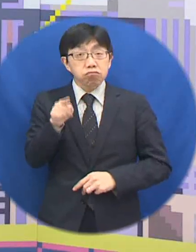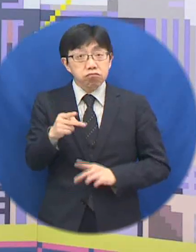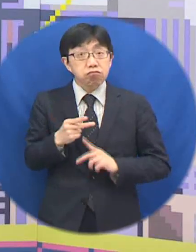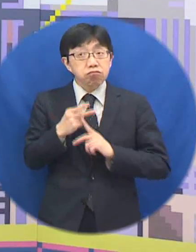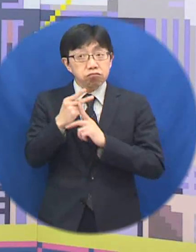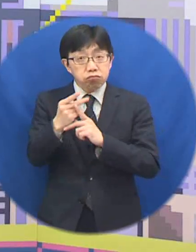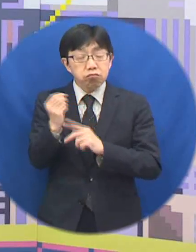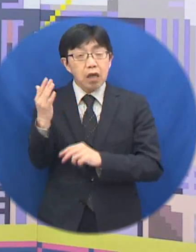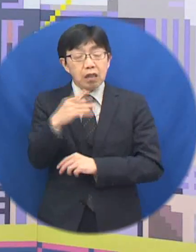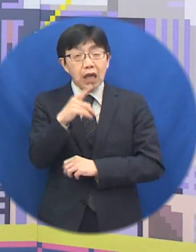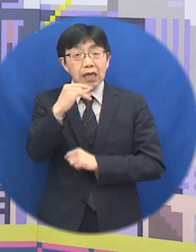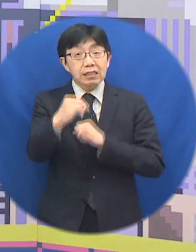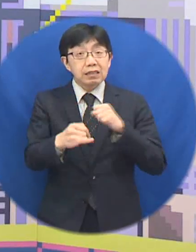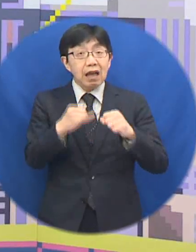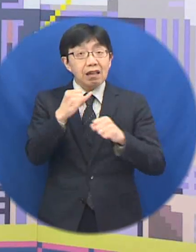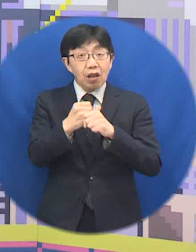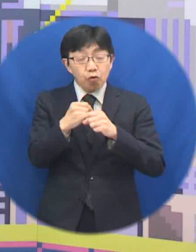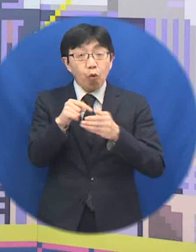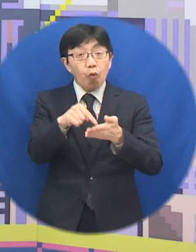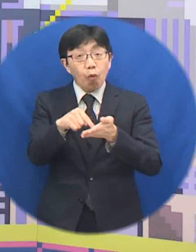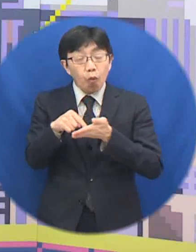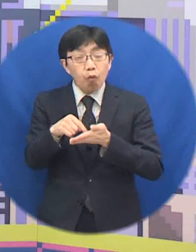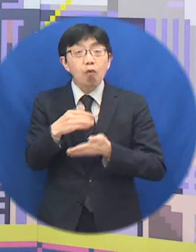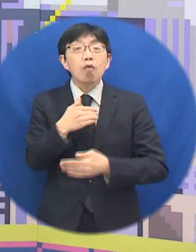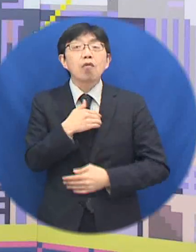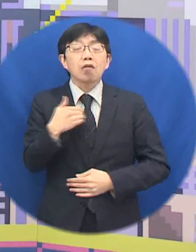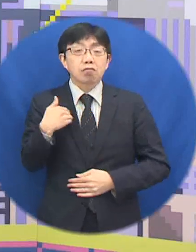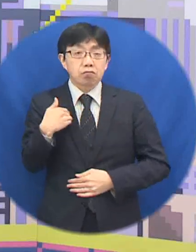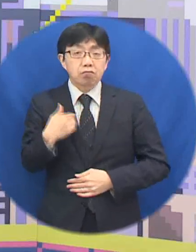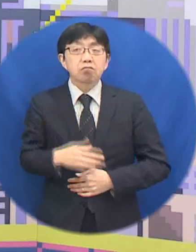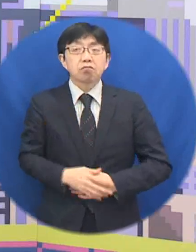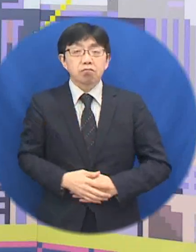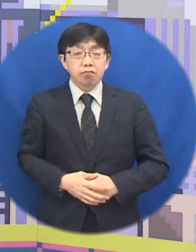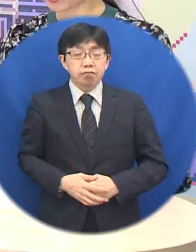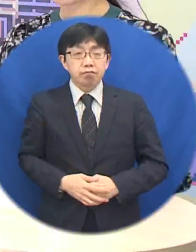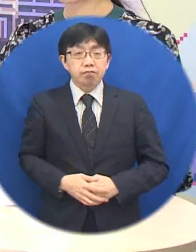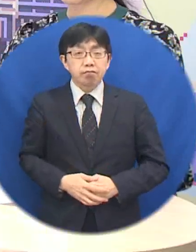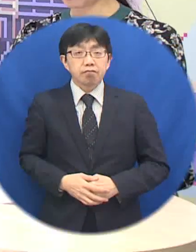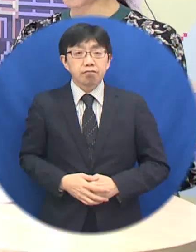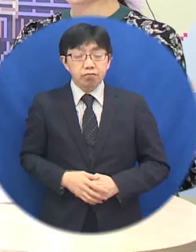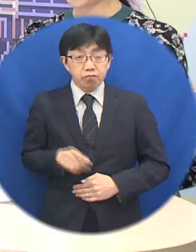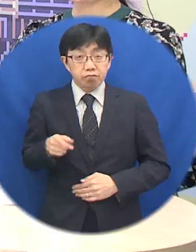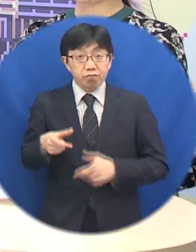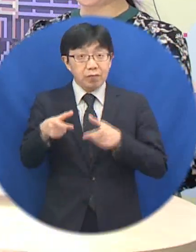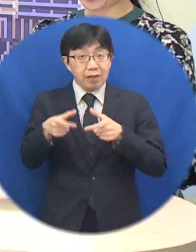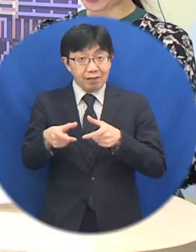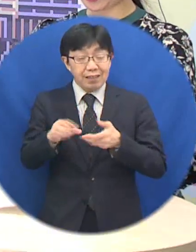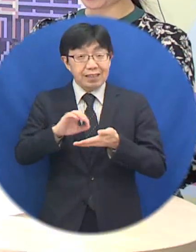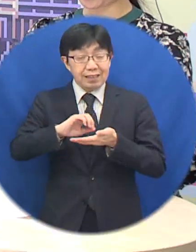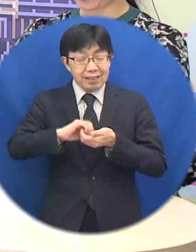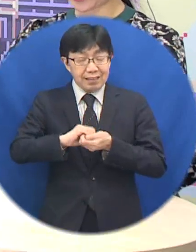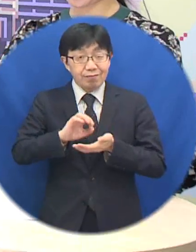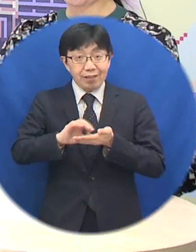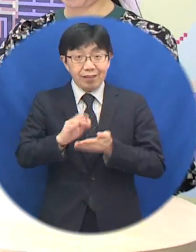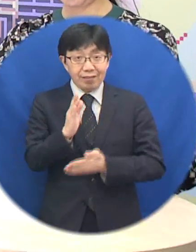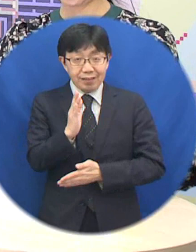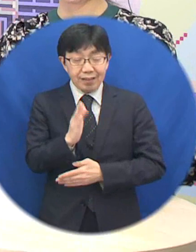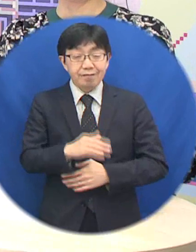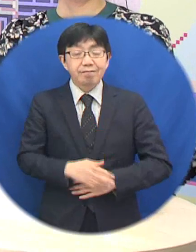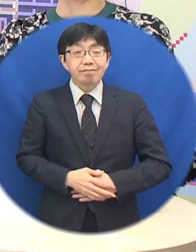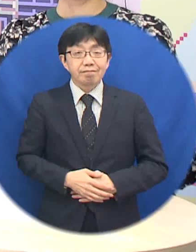ームページでもオンライン申請が可能ですので、ぜひご利用ください。 はい、都市はお達者カードぜひ、ね、利用いただきたいと思います。